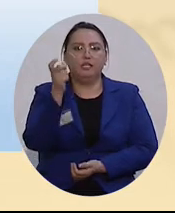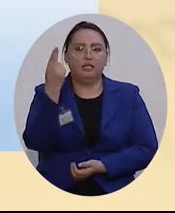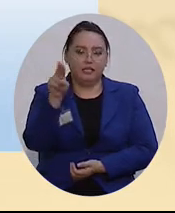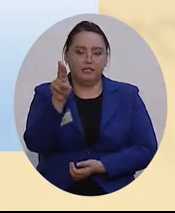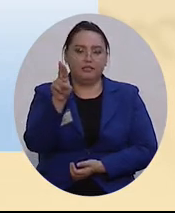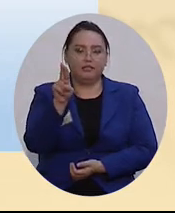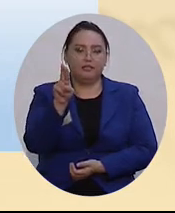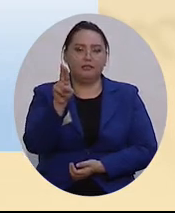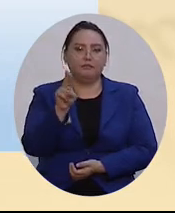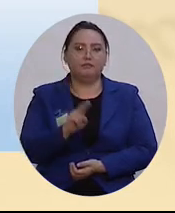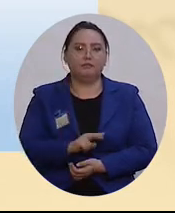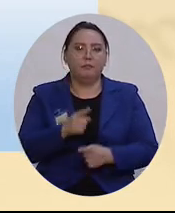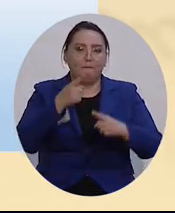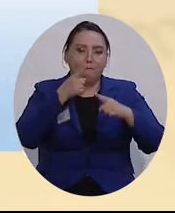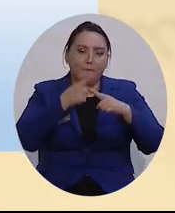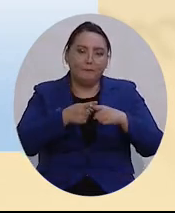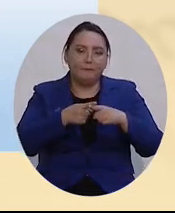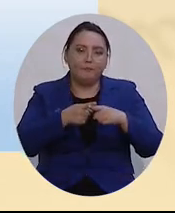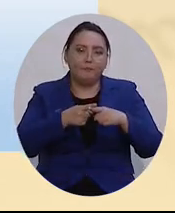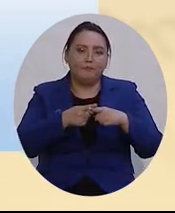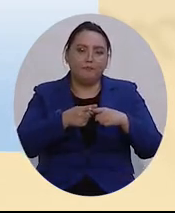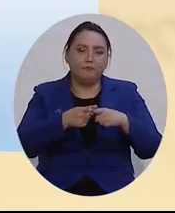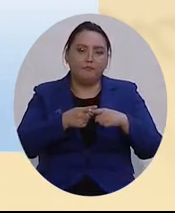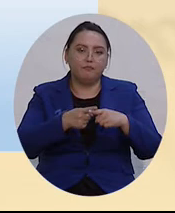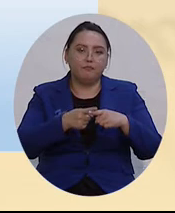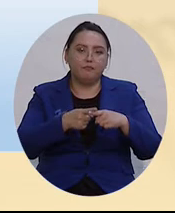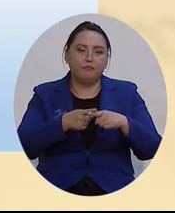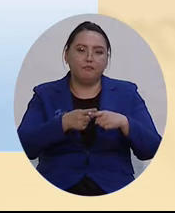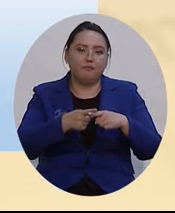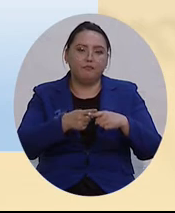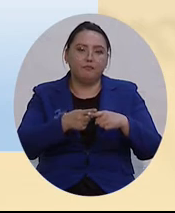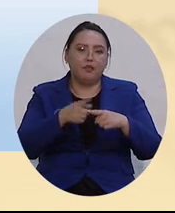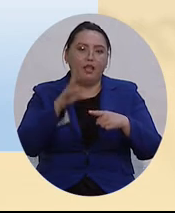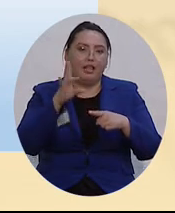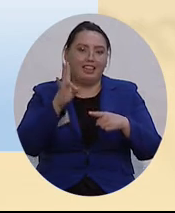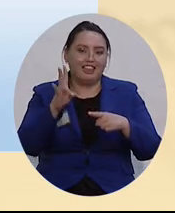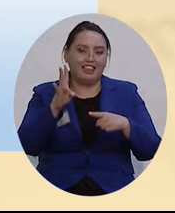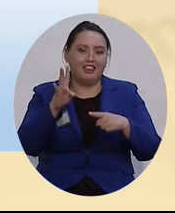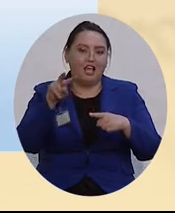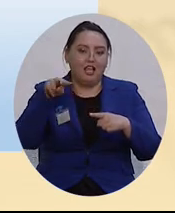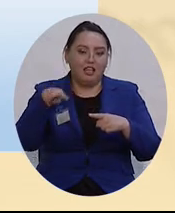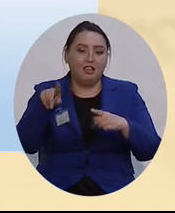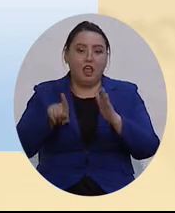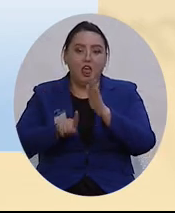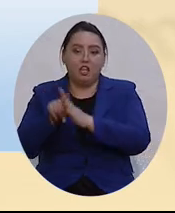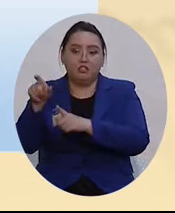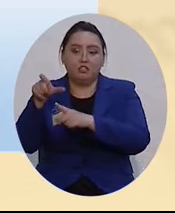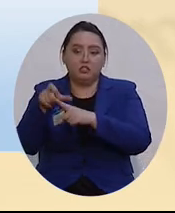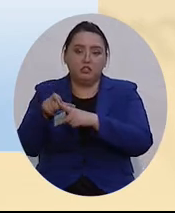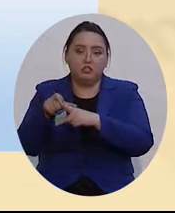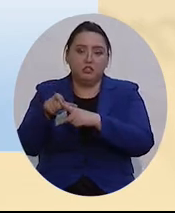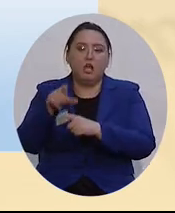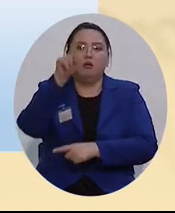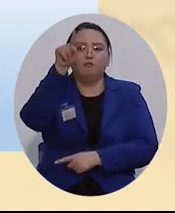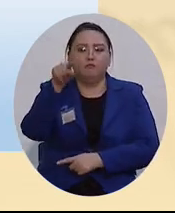За гийгүлгчээр төгсөв үгэн дээр яга молор гэдэг үгэнд орсон энэ илэр хэлсэн нөхцөл залгаар гэдэс